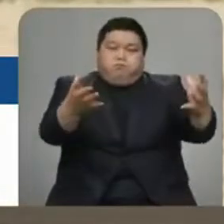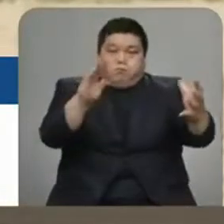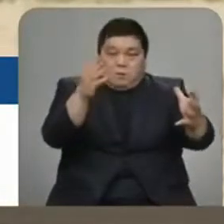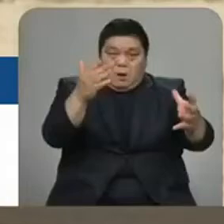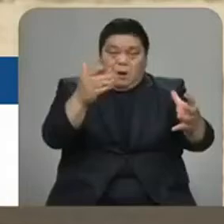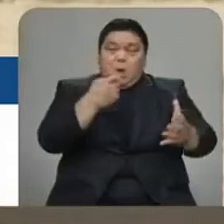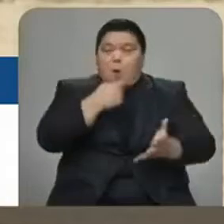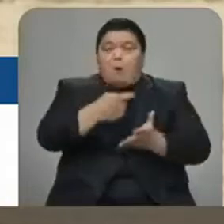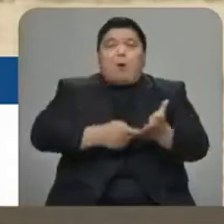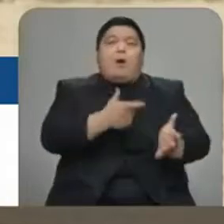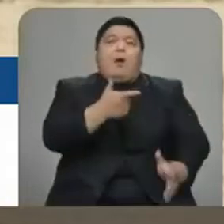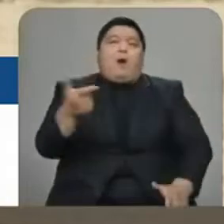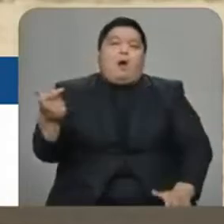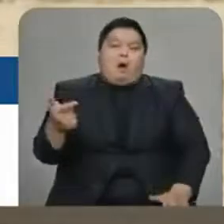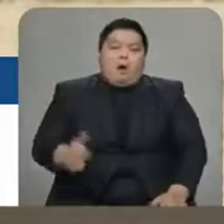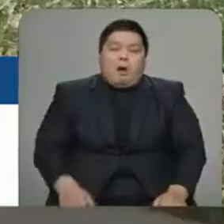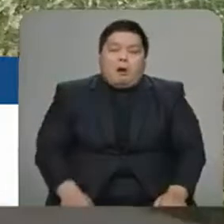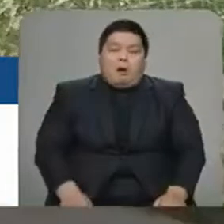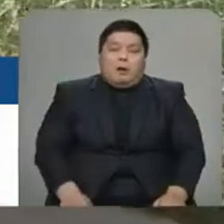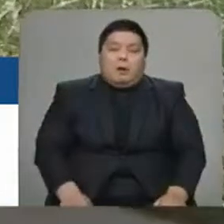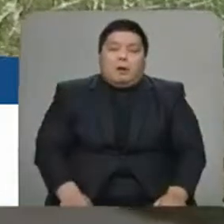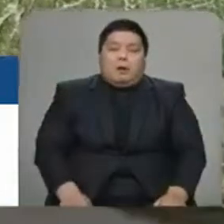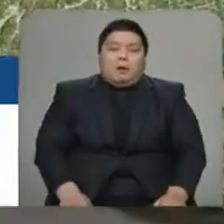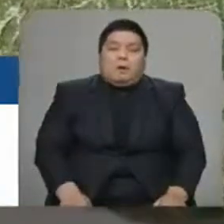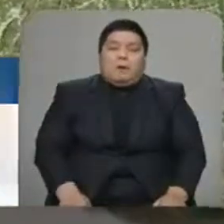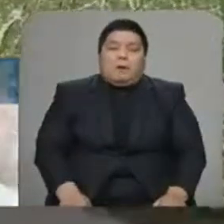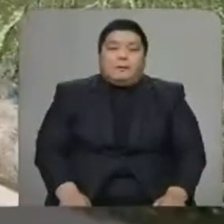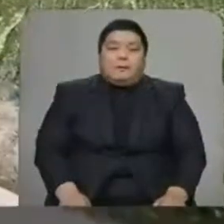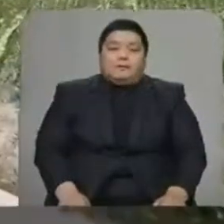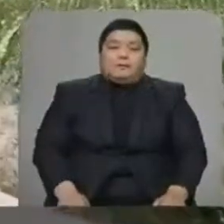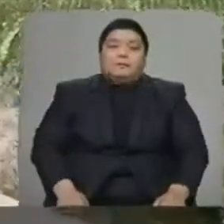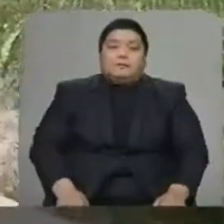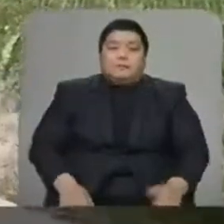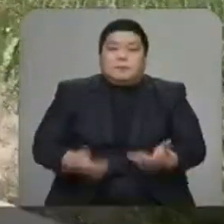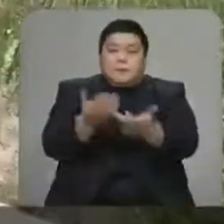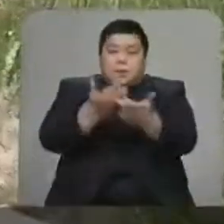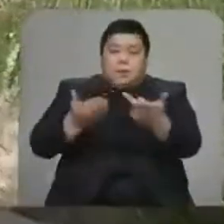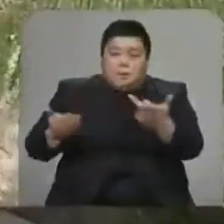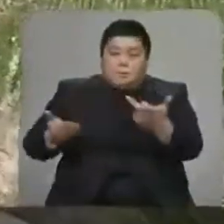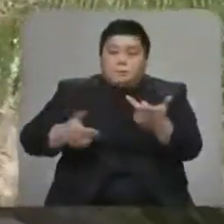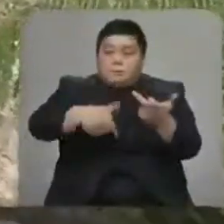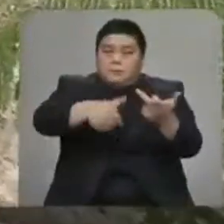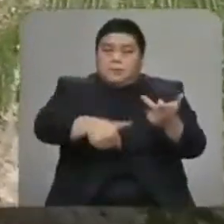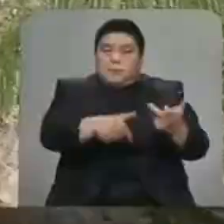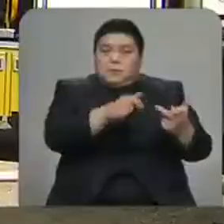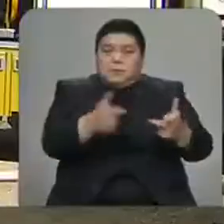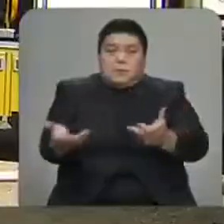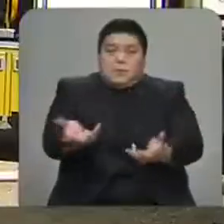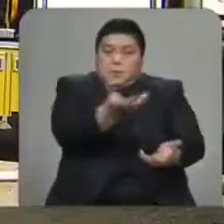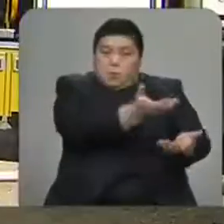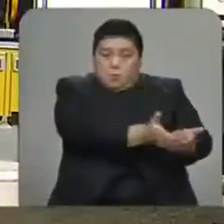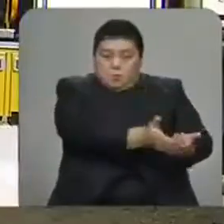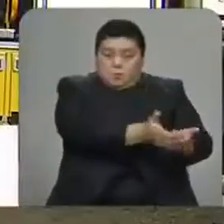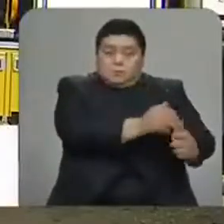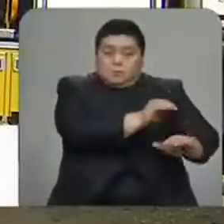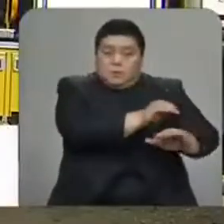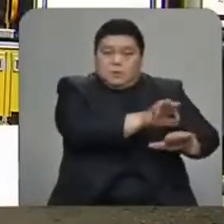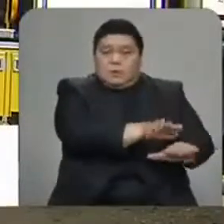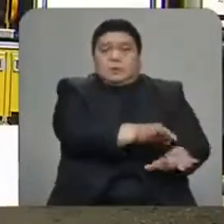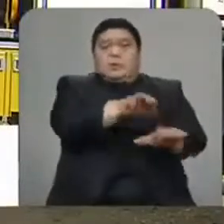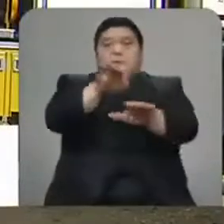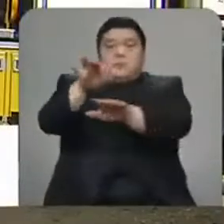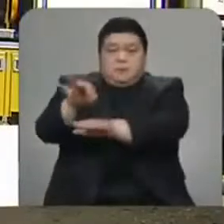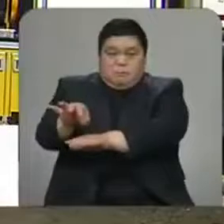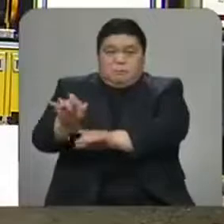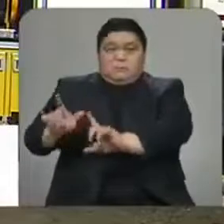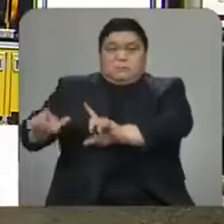없고 피해도 커질 수밖에 없는 상황입니다. 강원 내륙에 배치했던 소방 인력과 장비 일부도 산불